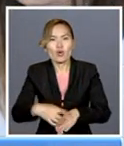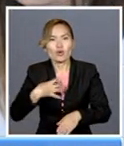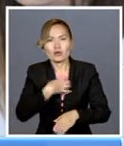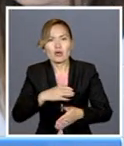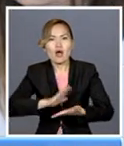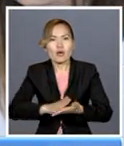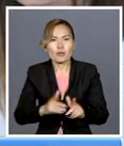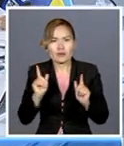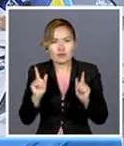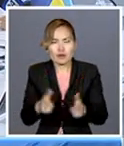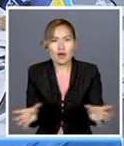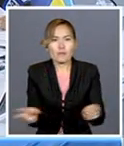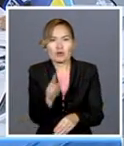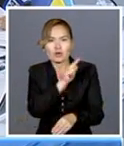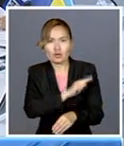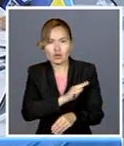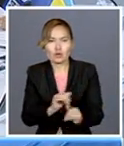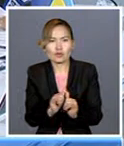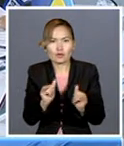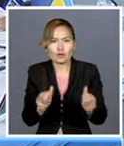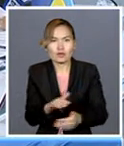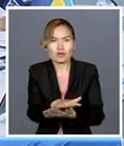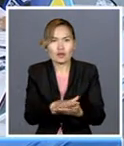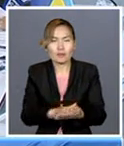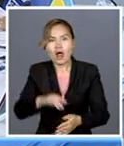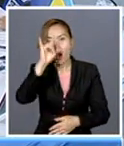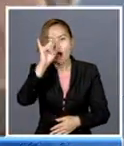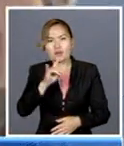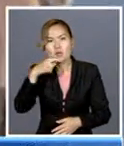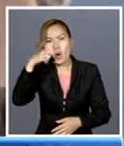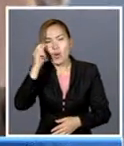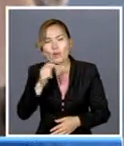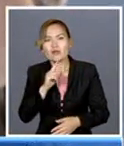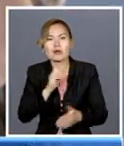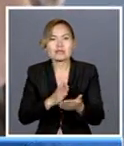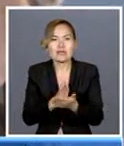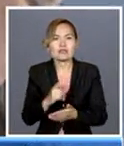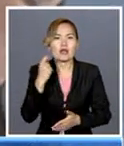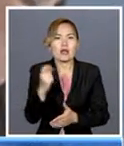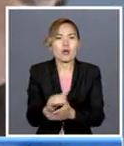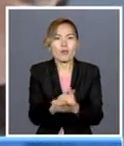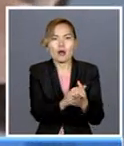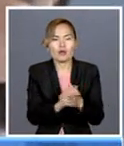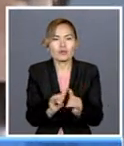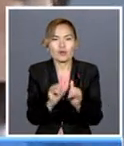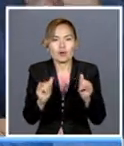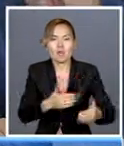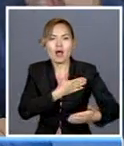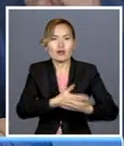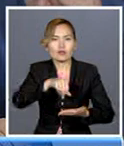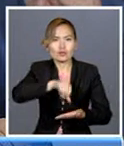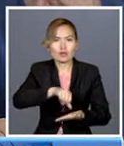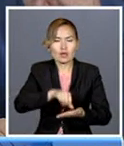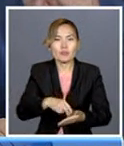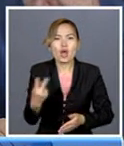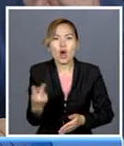келісімдердің барлығы әріптестікті тереңдетуге бағытталған. Әсіресе Қазақстан мен Украина саяси экономикалық ынтымақты арттыруға баса мән береді.